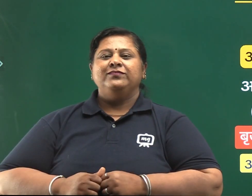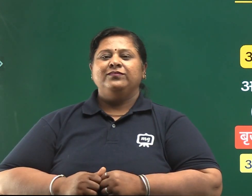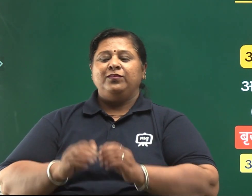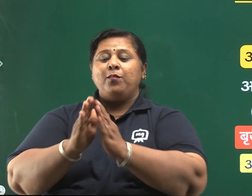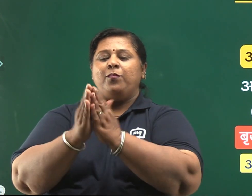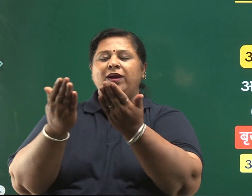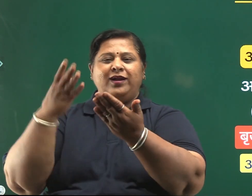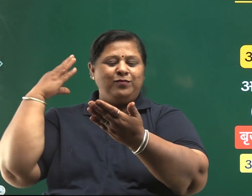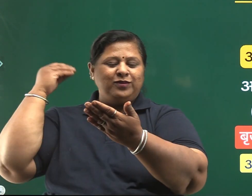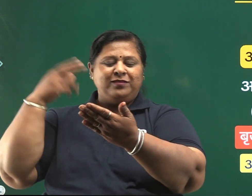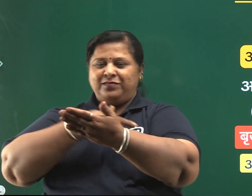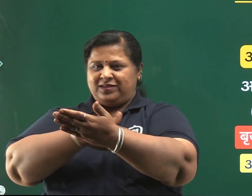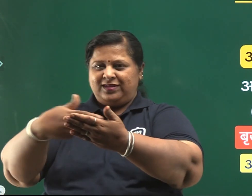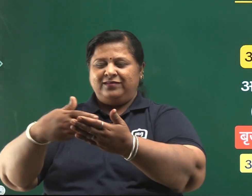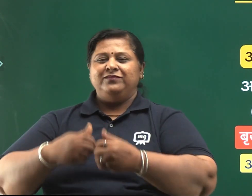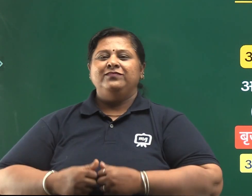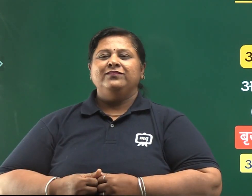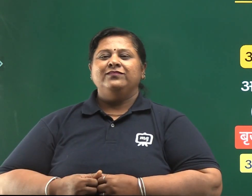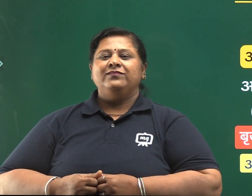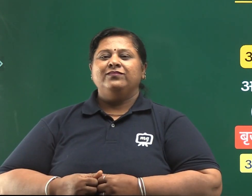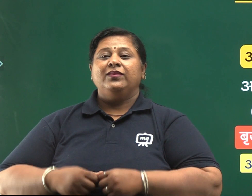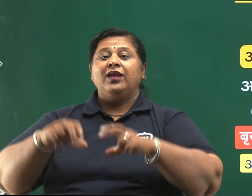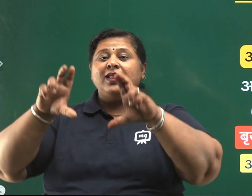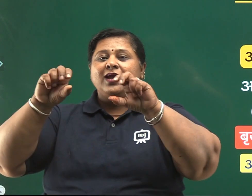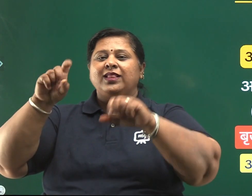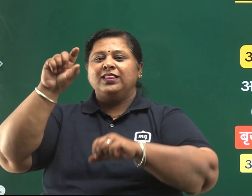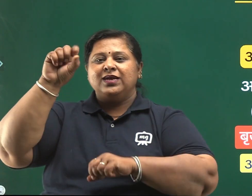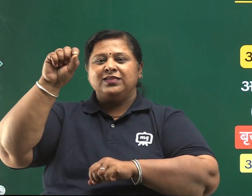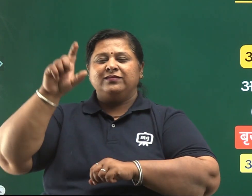पाठ्य पुस्तक वसंत के अध्याय 10